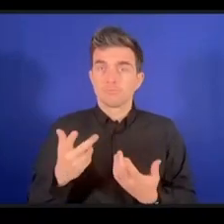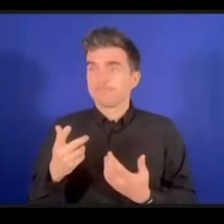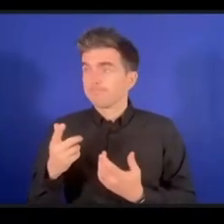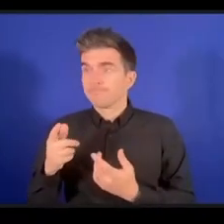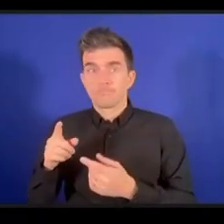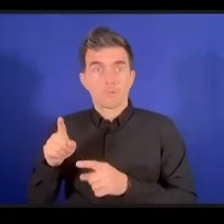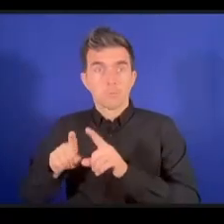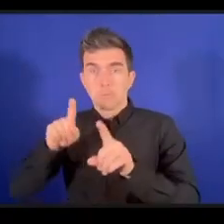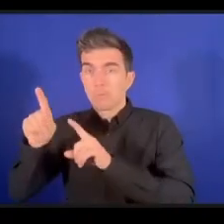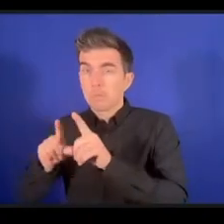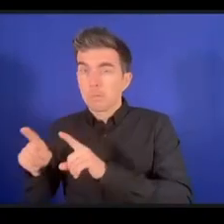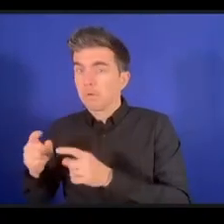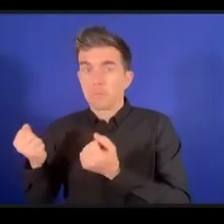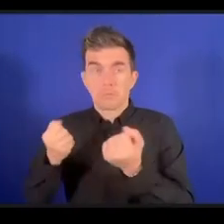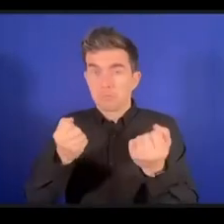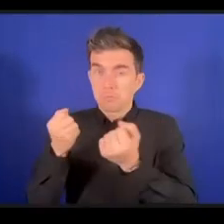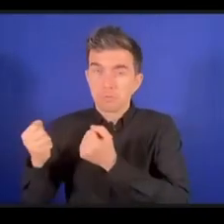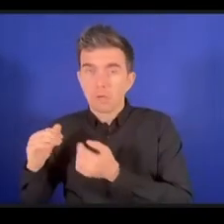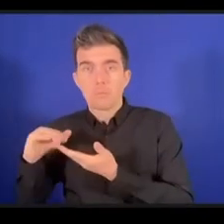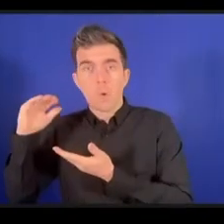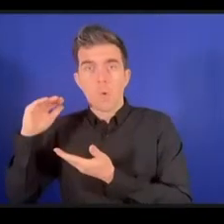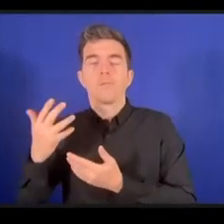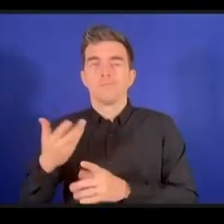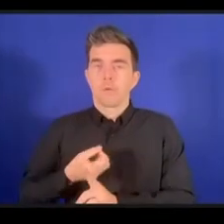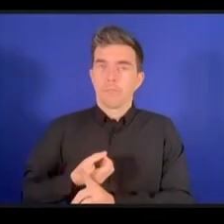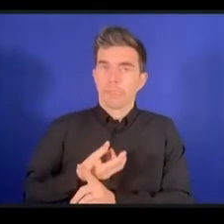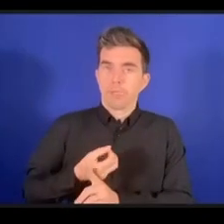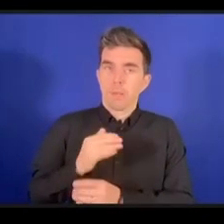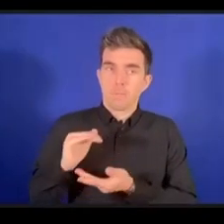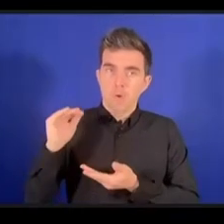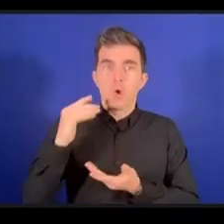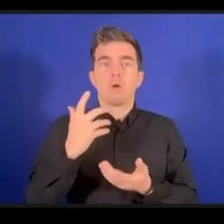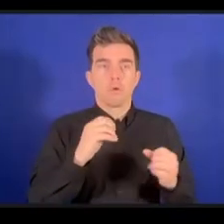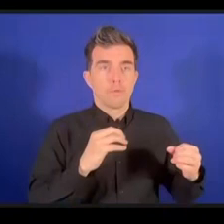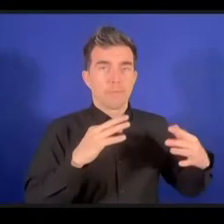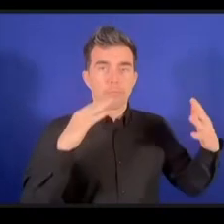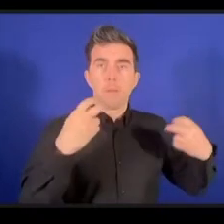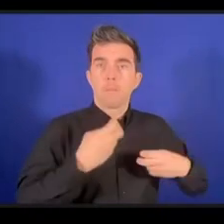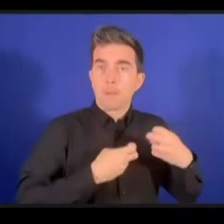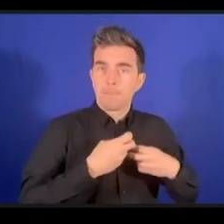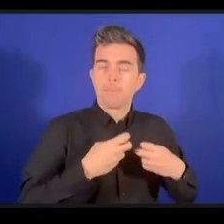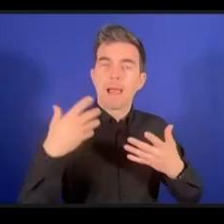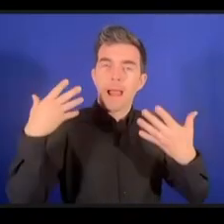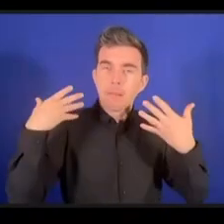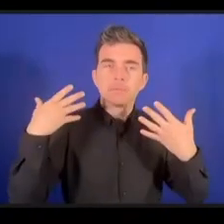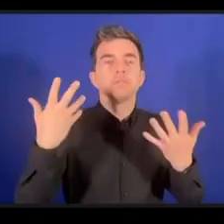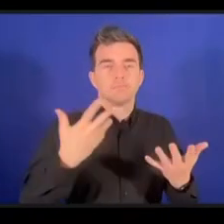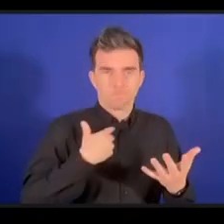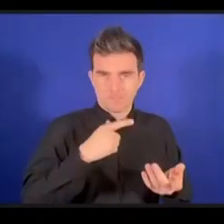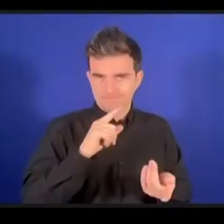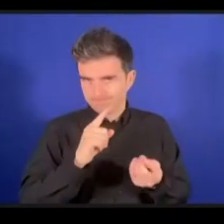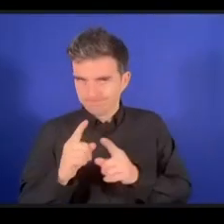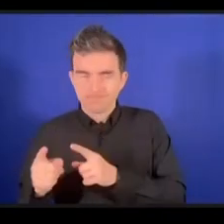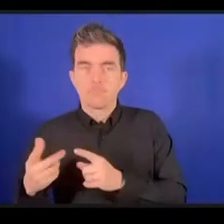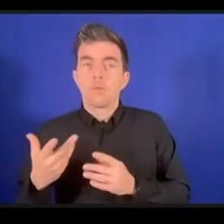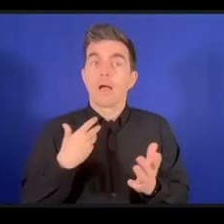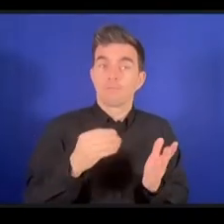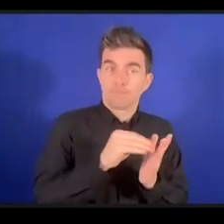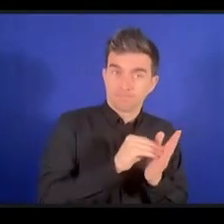了38个国家，是数字健康动态联盟来做的。我们有三个